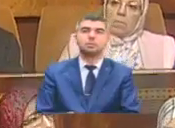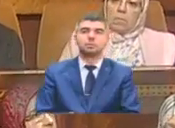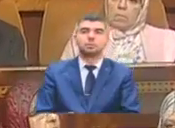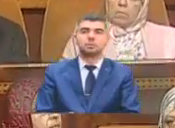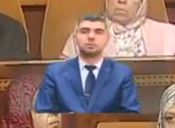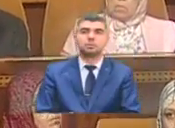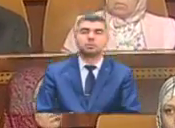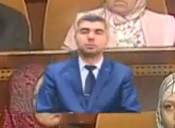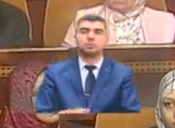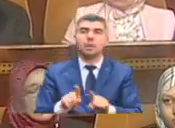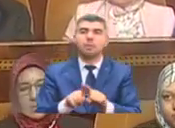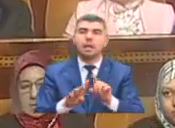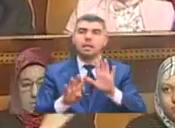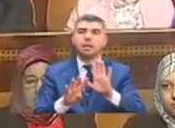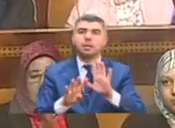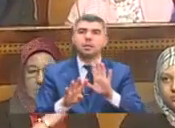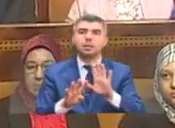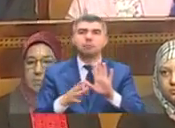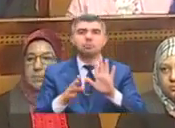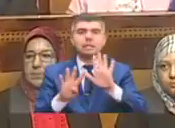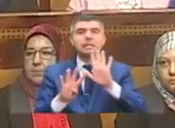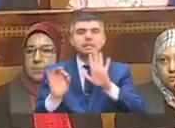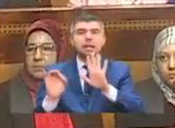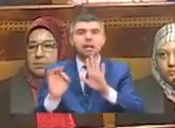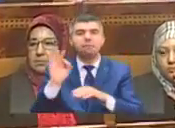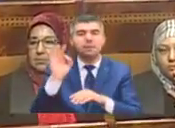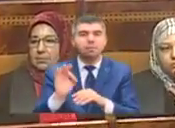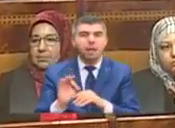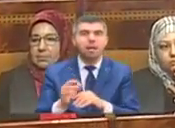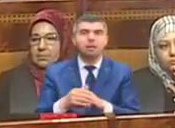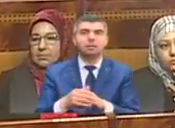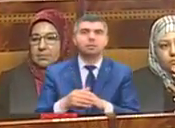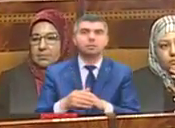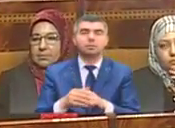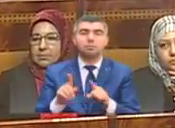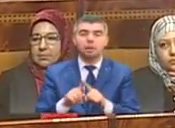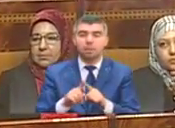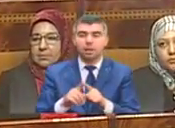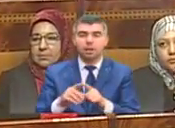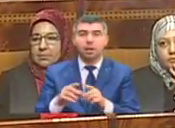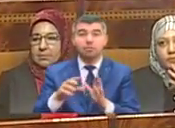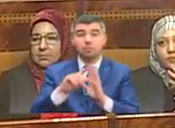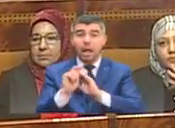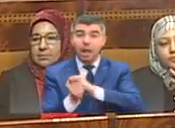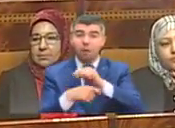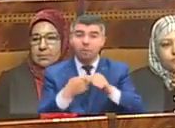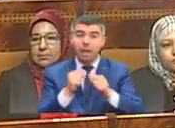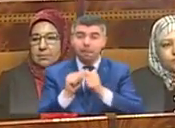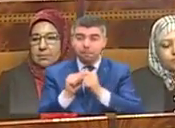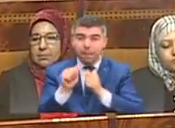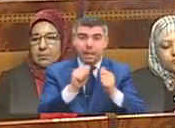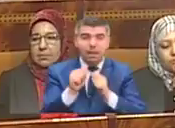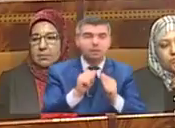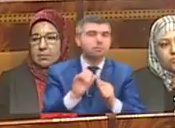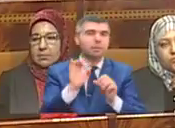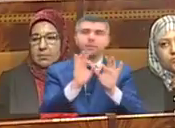ديال 90% ديال هذيك ديال الفلاجة ديال المراكز ماشي ديال الدواوير. عباس